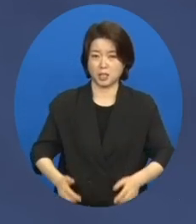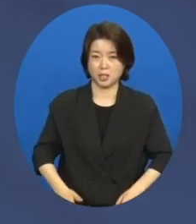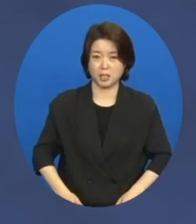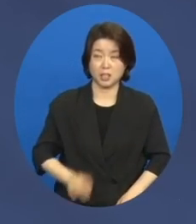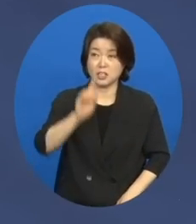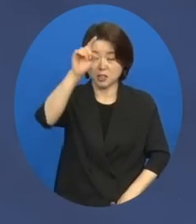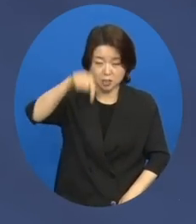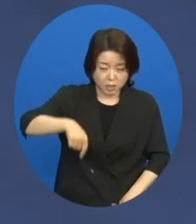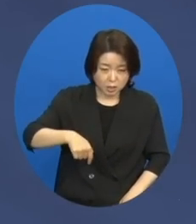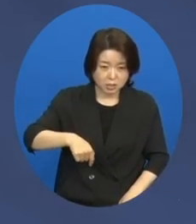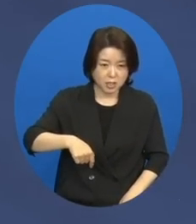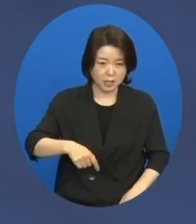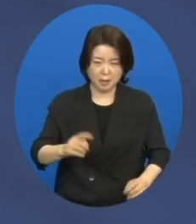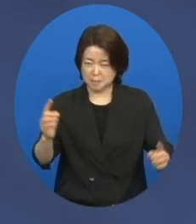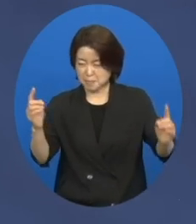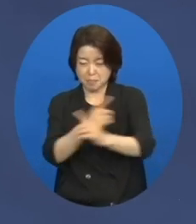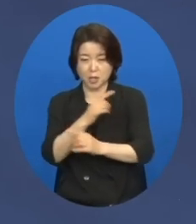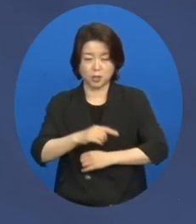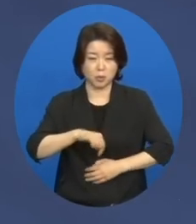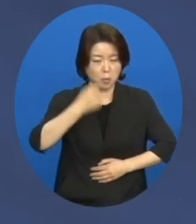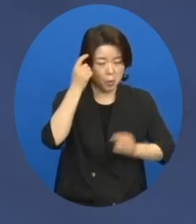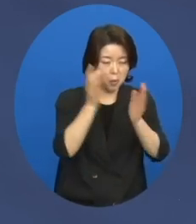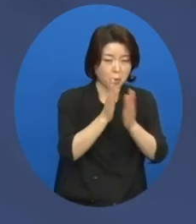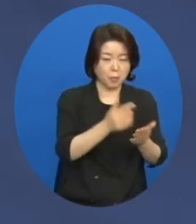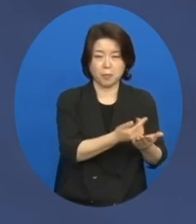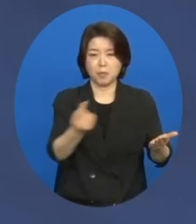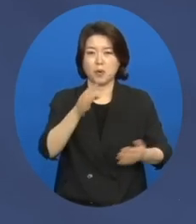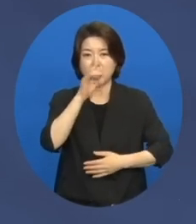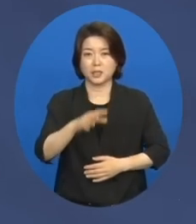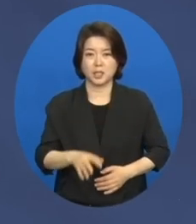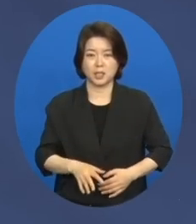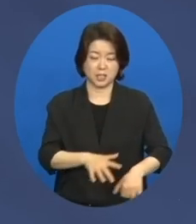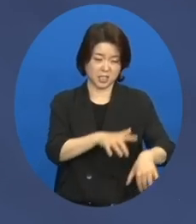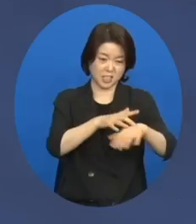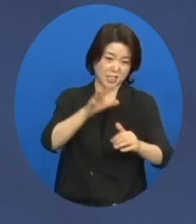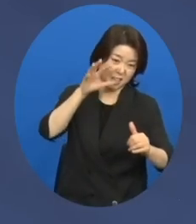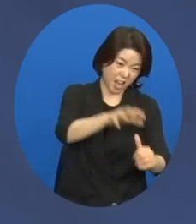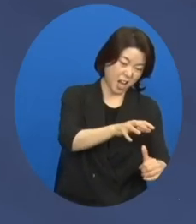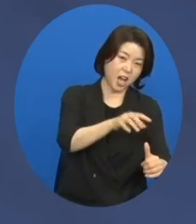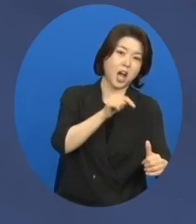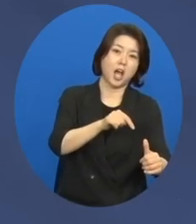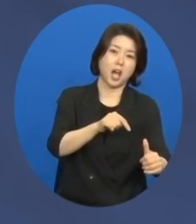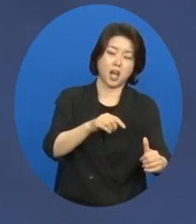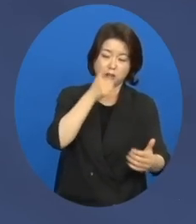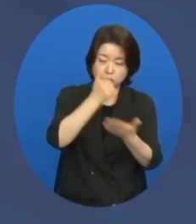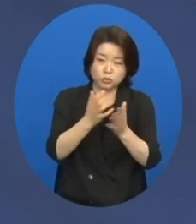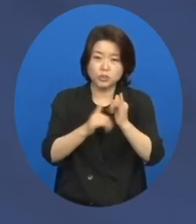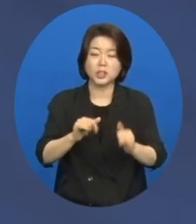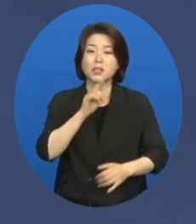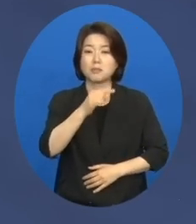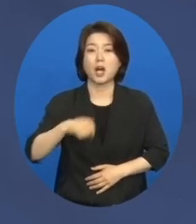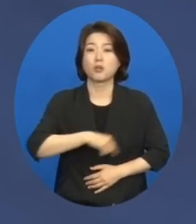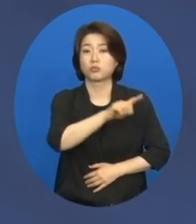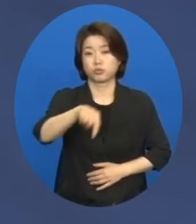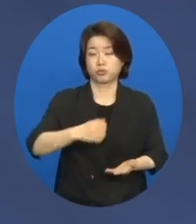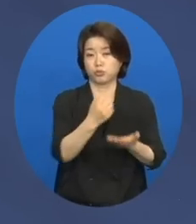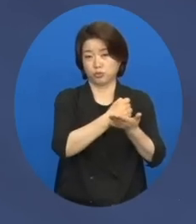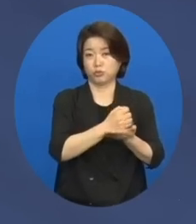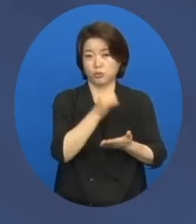없는 저 무서운 공중의 권세 잡은 사단 놈에게 통째로 붙들려 있던 게 죄인이라고 말하는 우리의